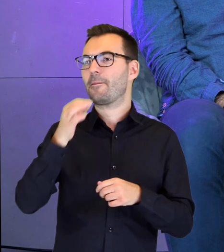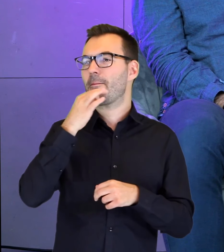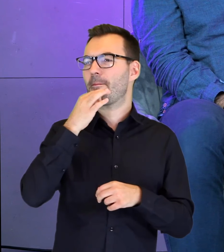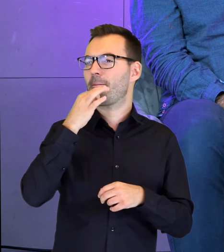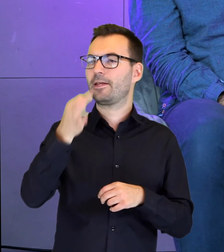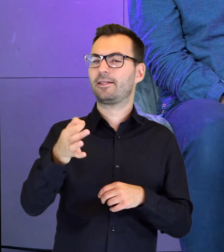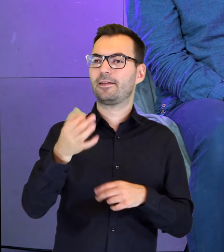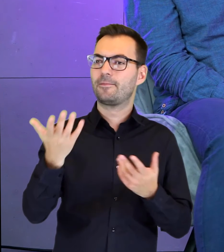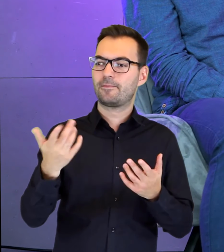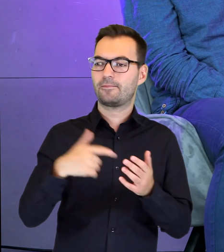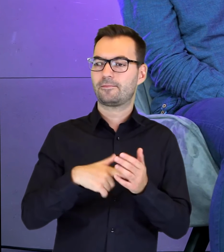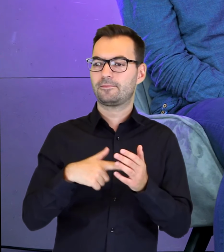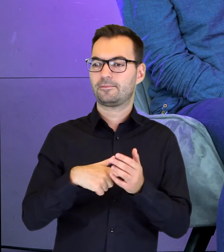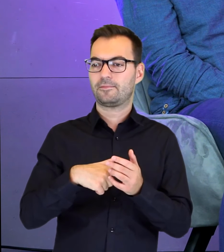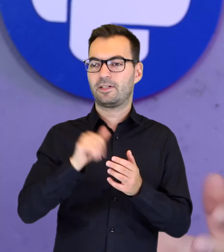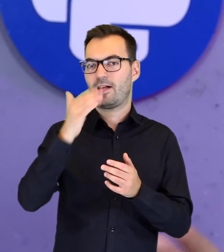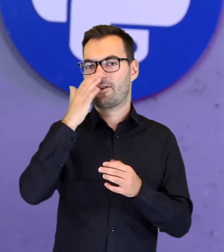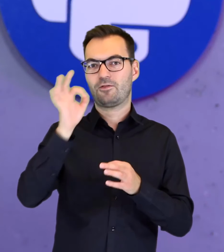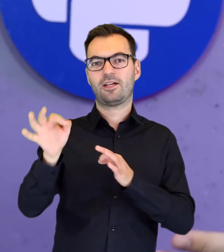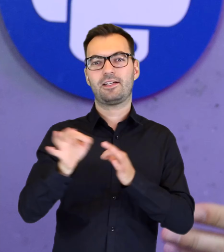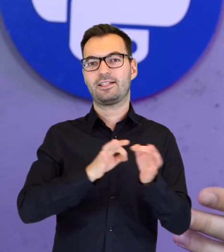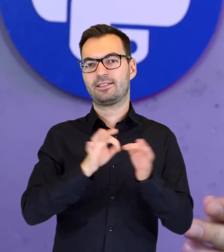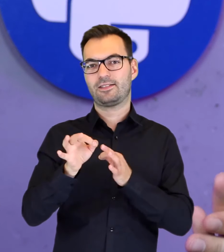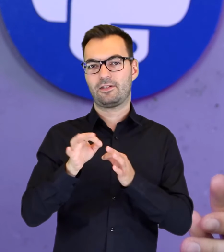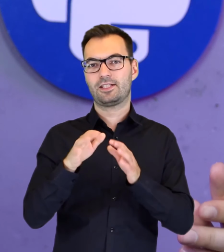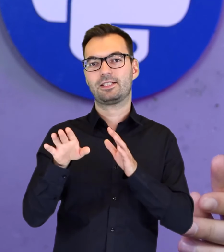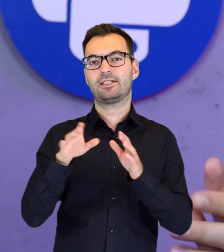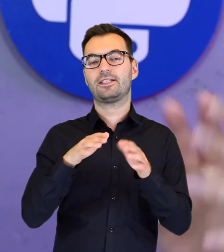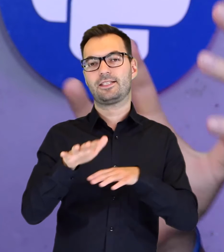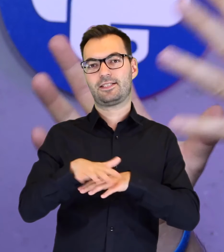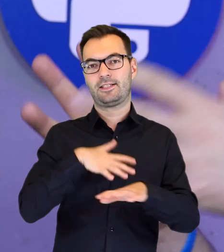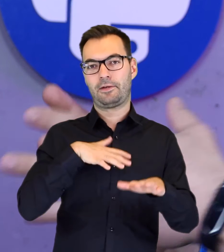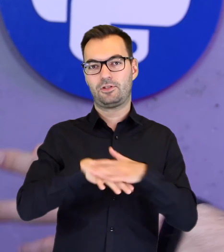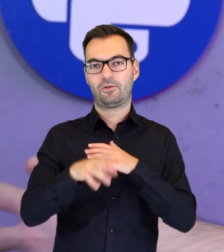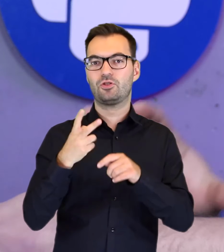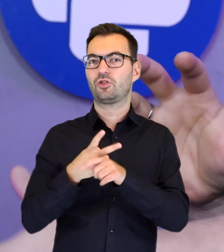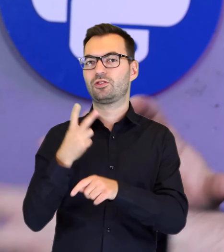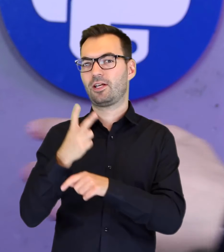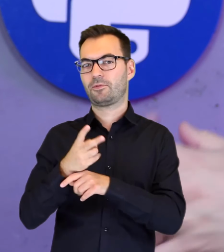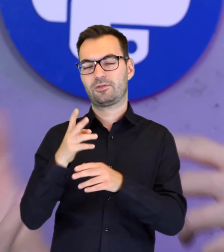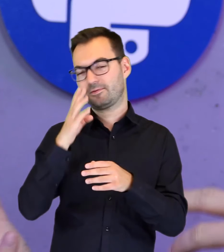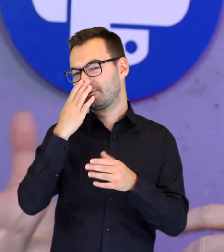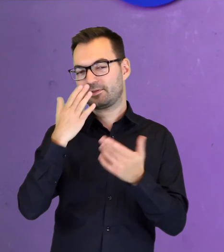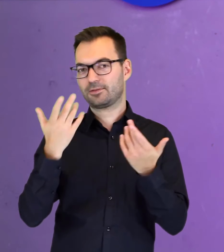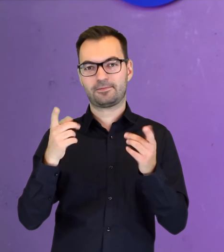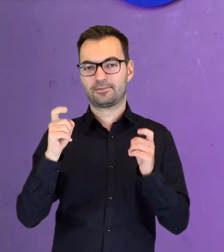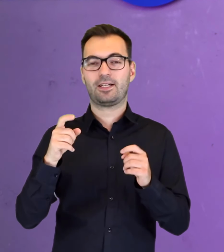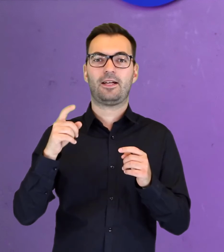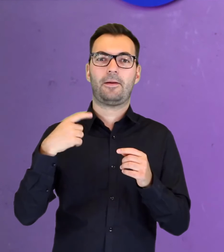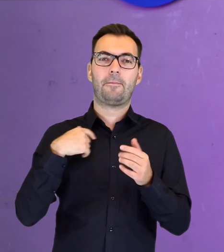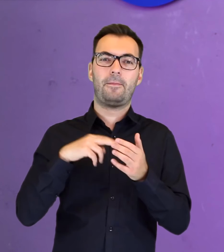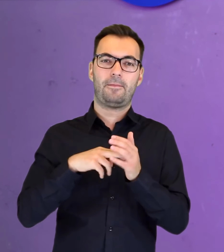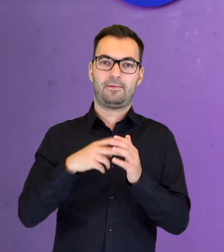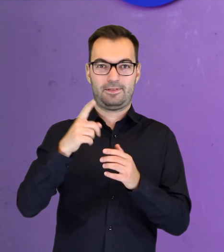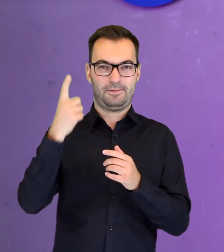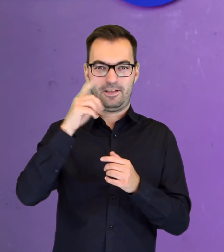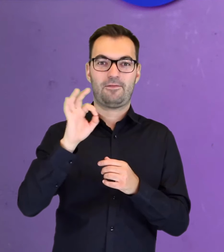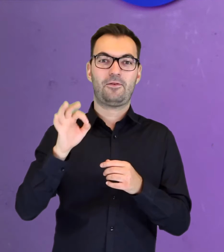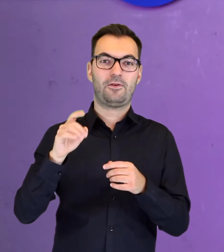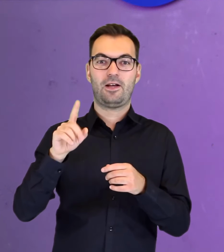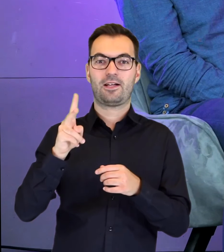dodaliśmy trochę specjalnie tak pytania które zadałem toczyło się tego jak wygląda twoja historia zawodowa zakresu Beatty